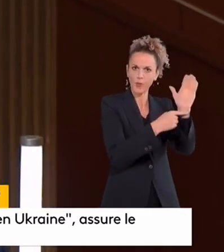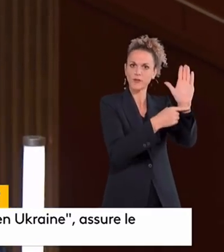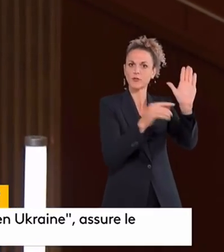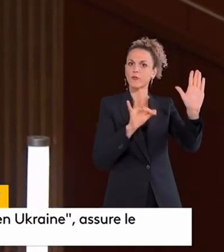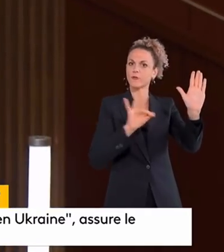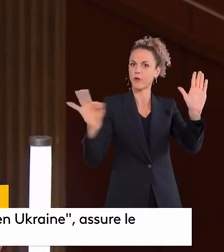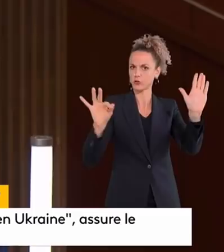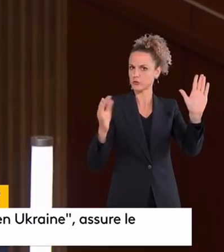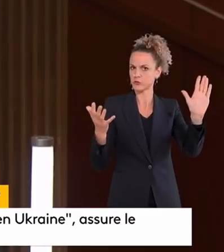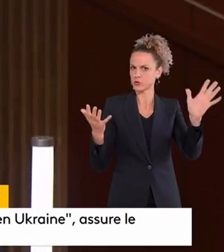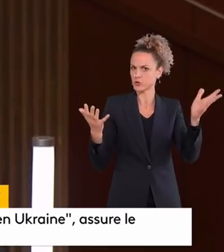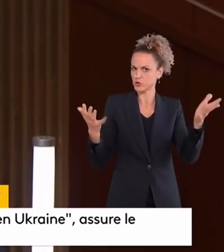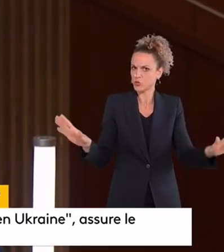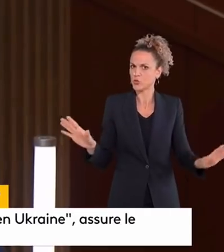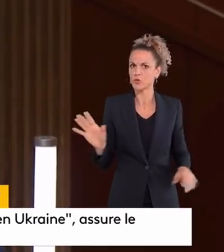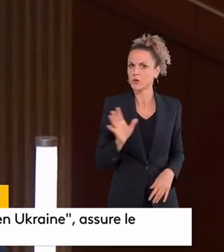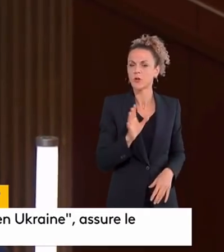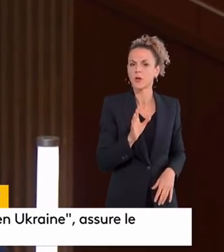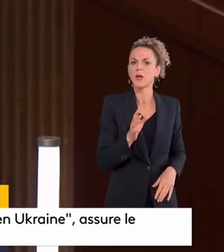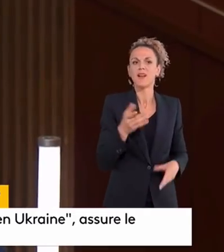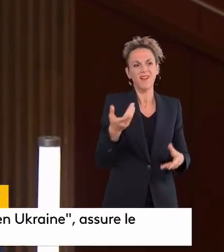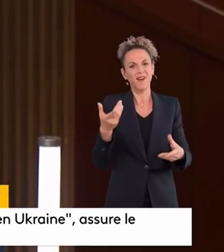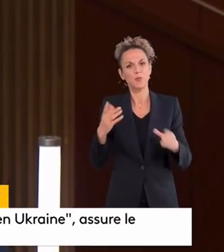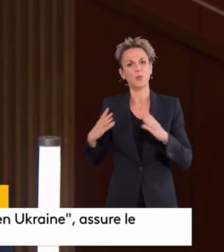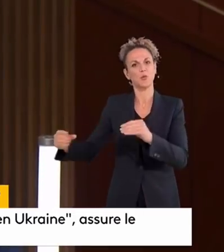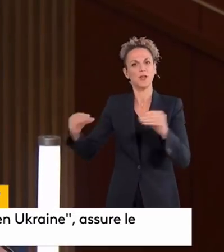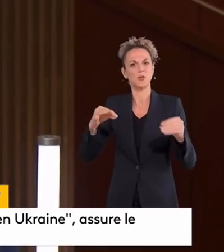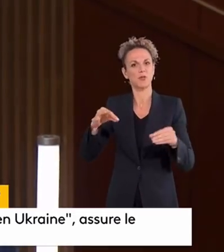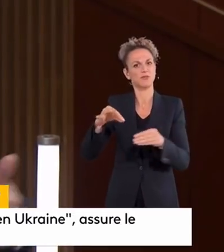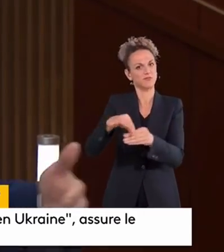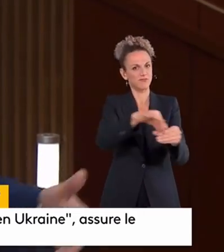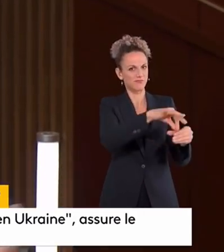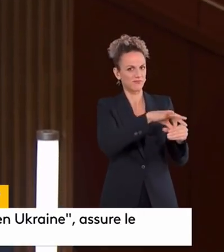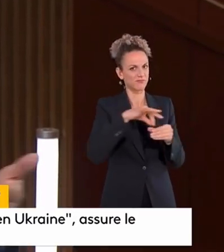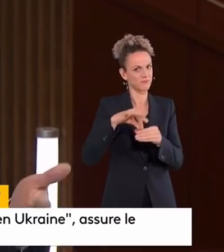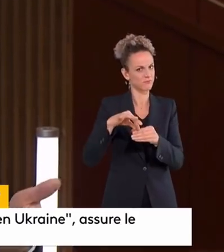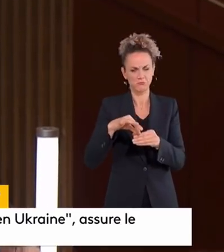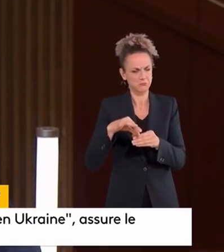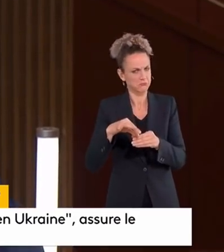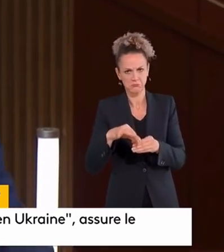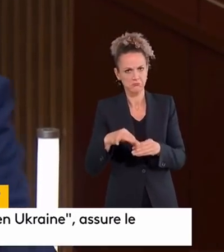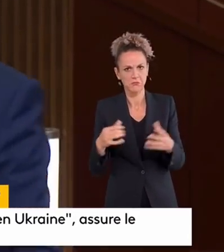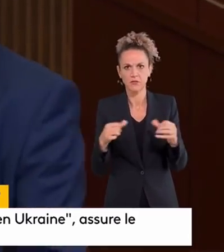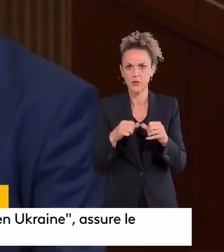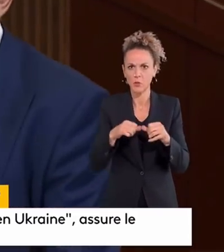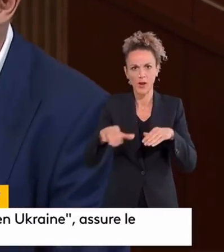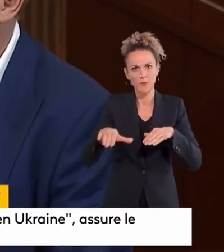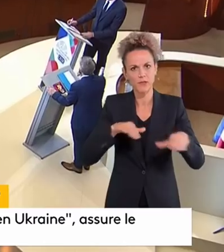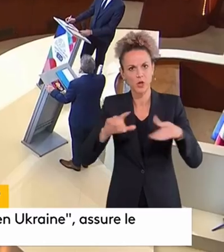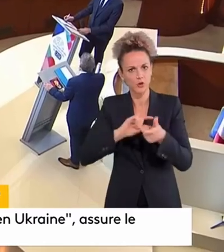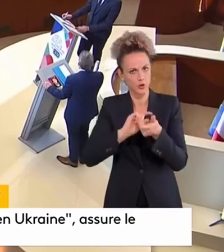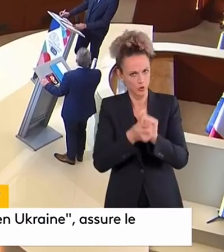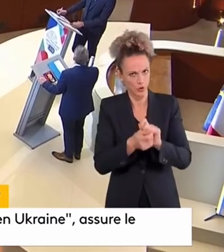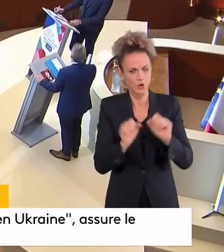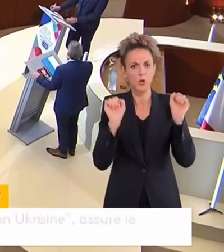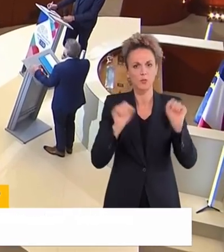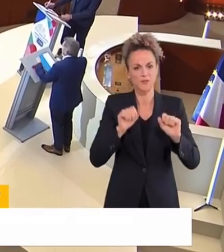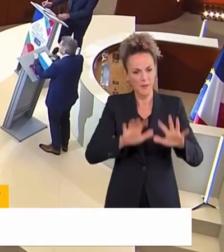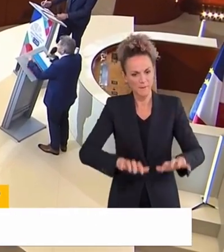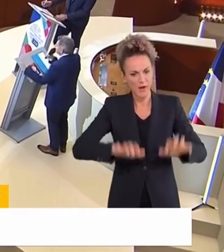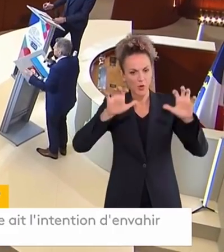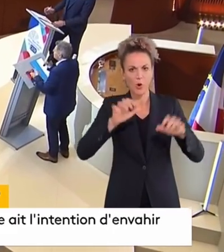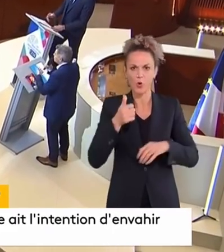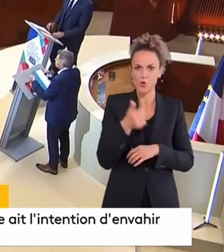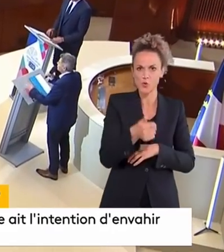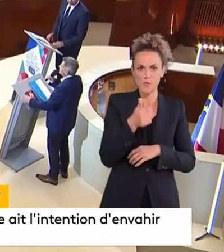sera plus élu au suffrage universel, il sera désigné au sein du Parlement